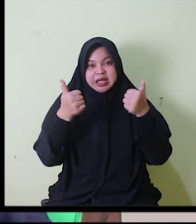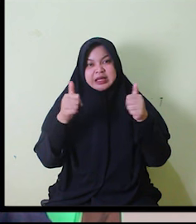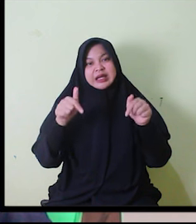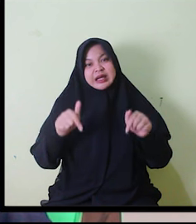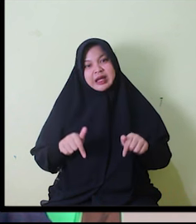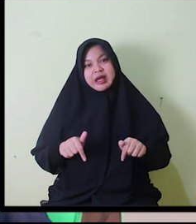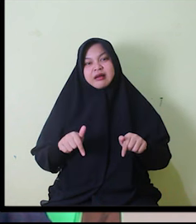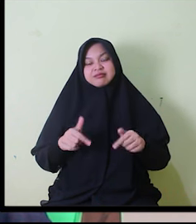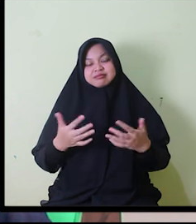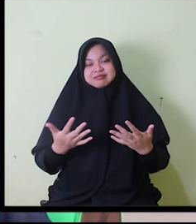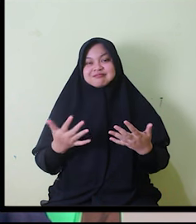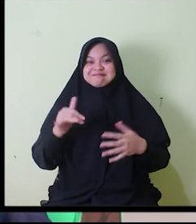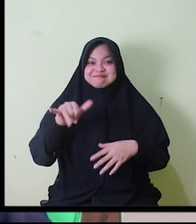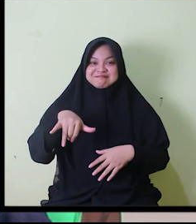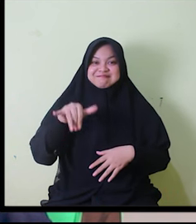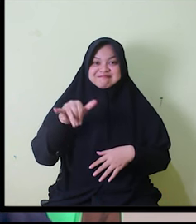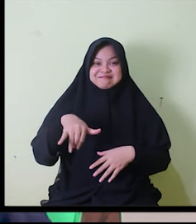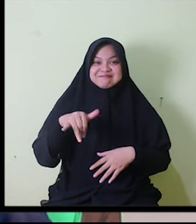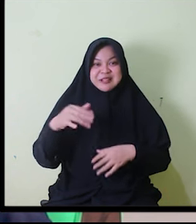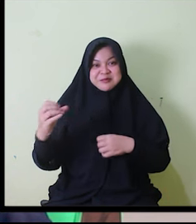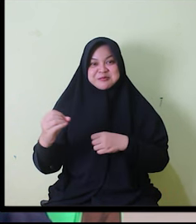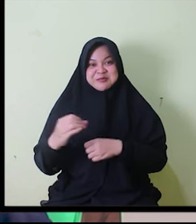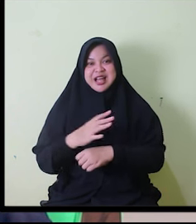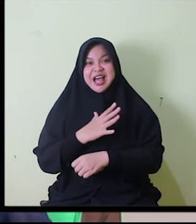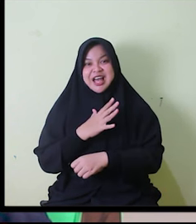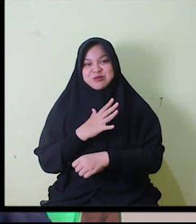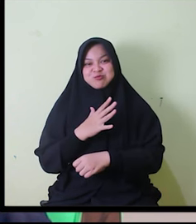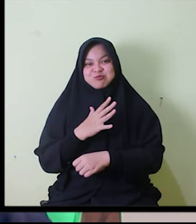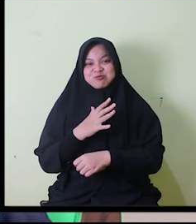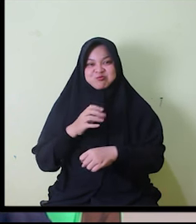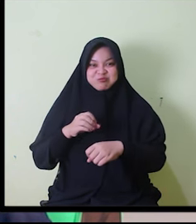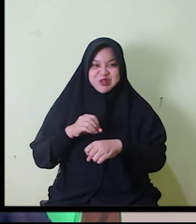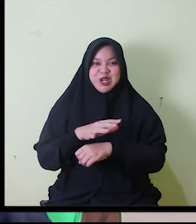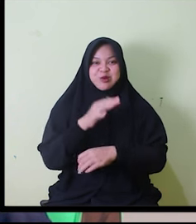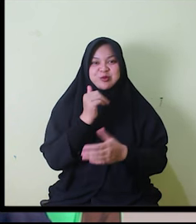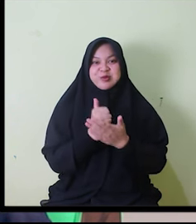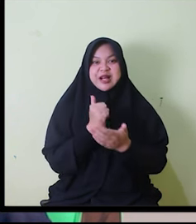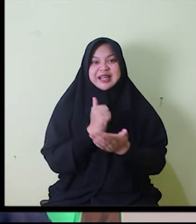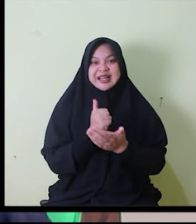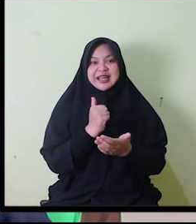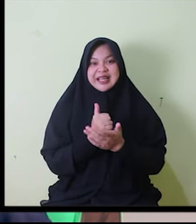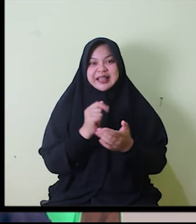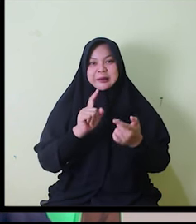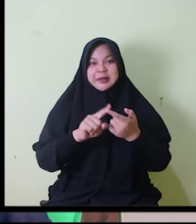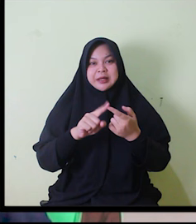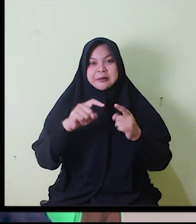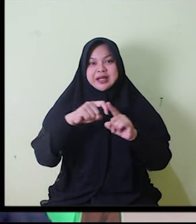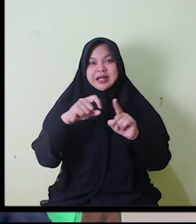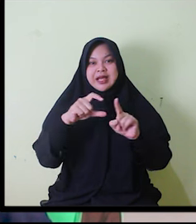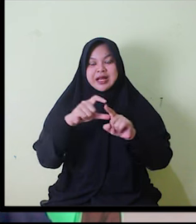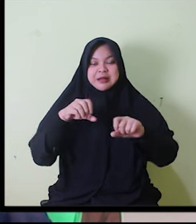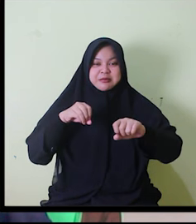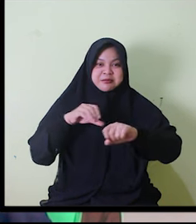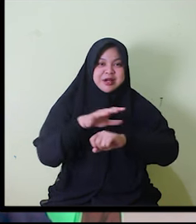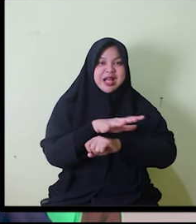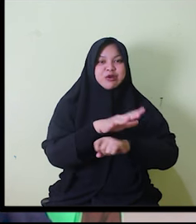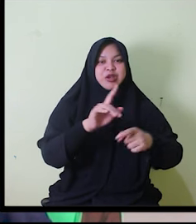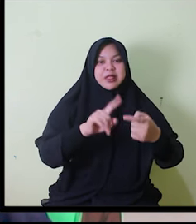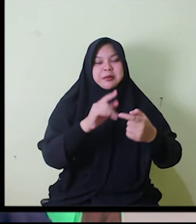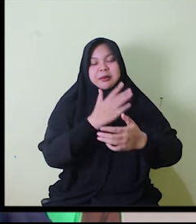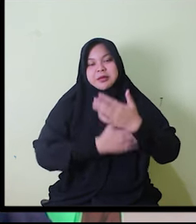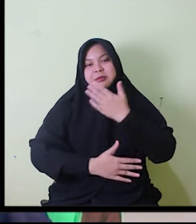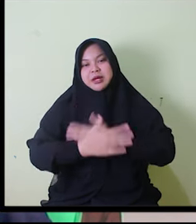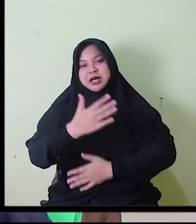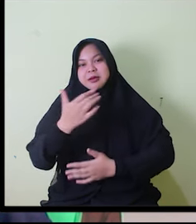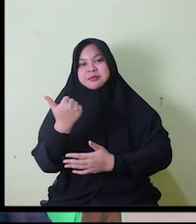memang sangat sangat berpengaruh sekali KDK itu mempengaruhi teman-teman di fabel itu ee bisa apa namanya